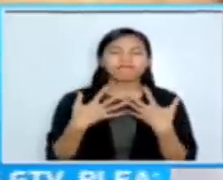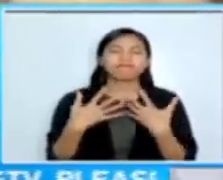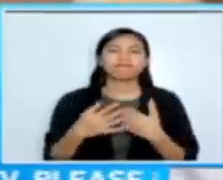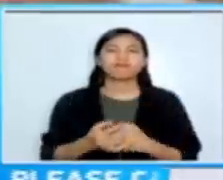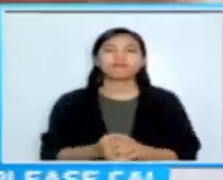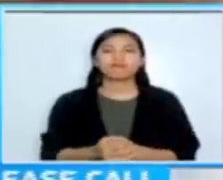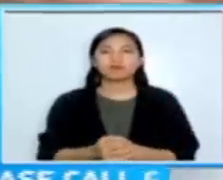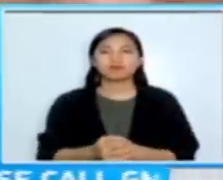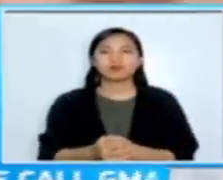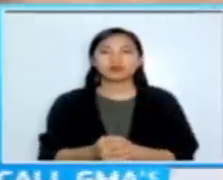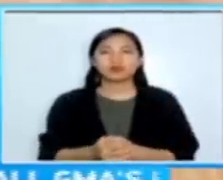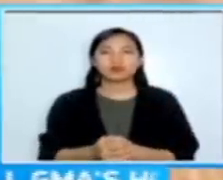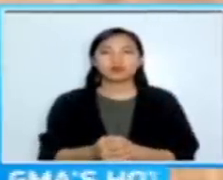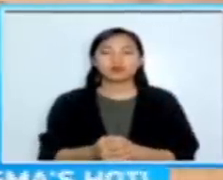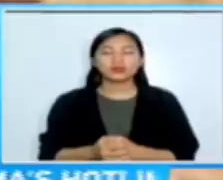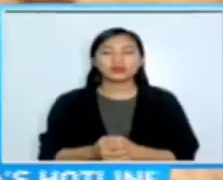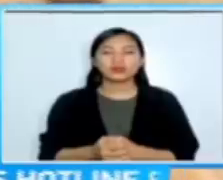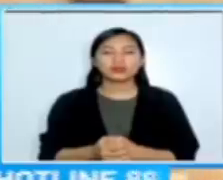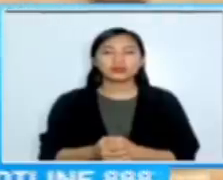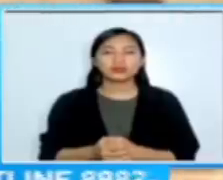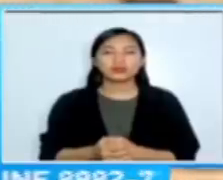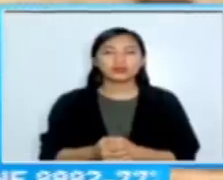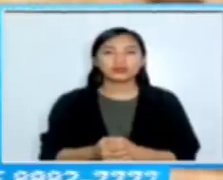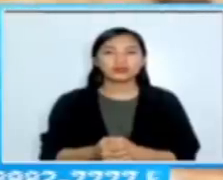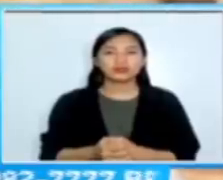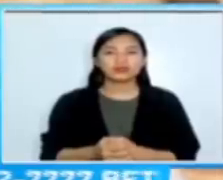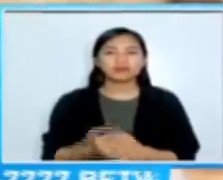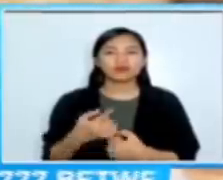Hindi ko na ito makikita.